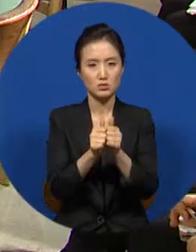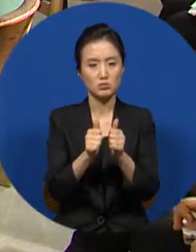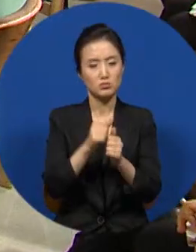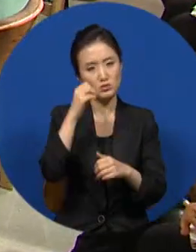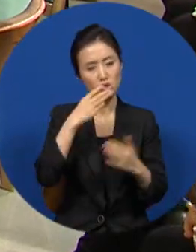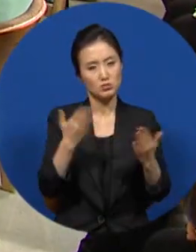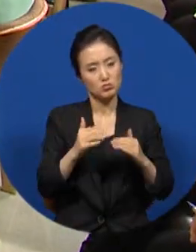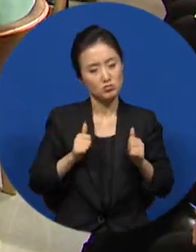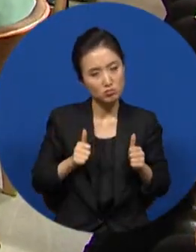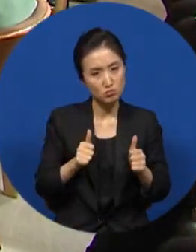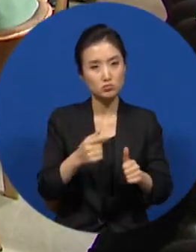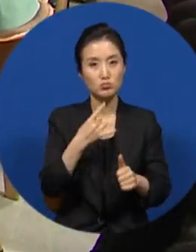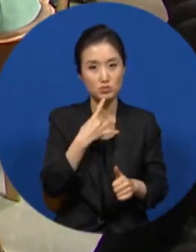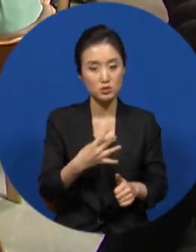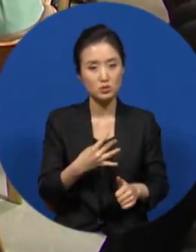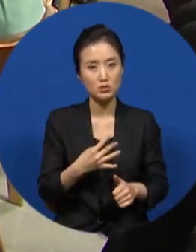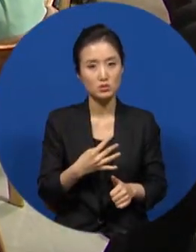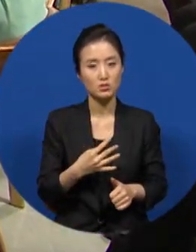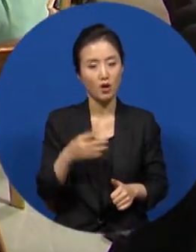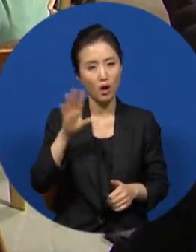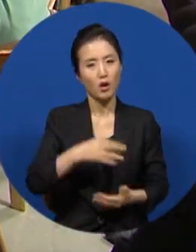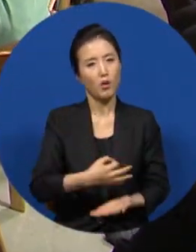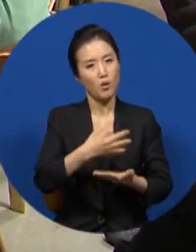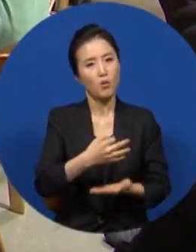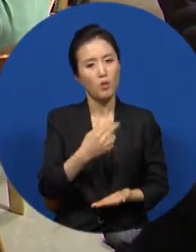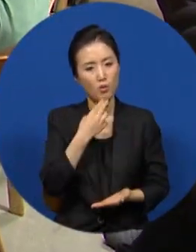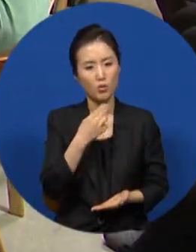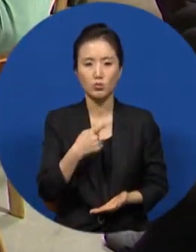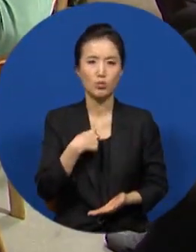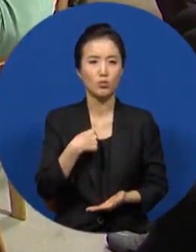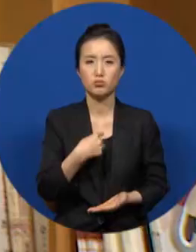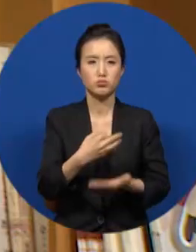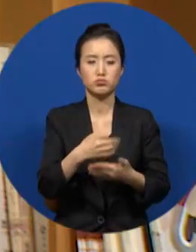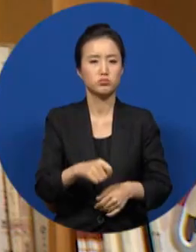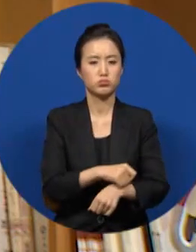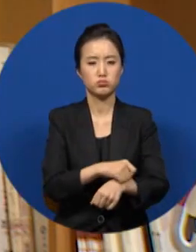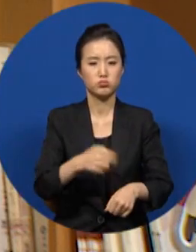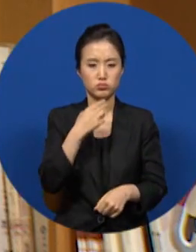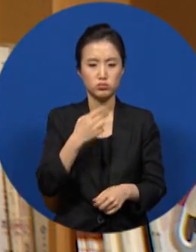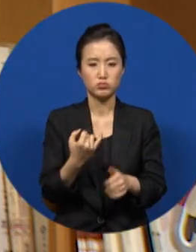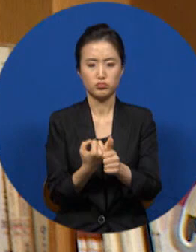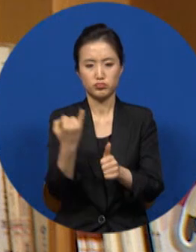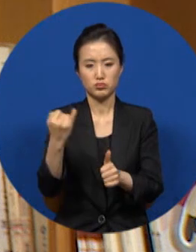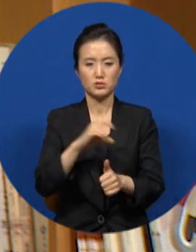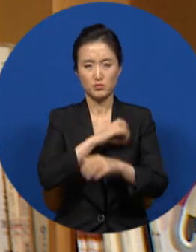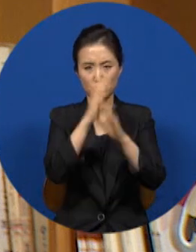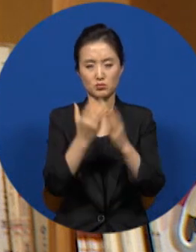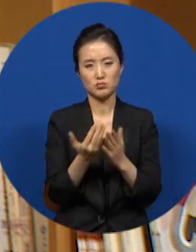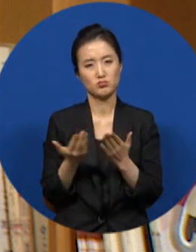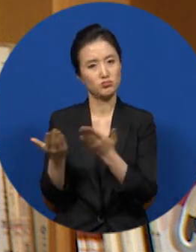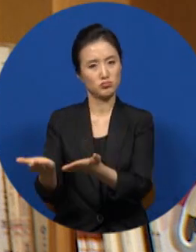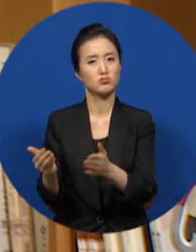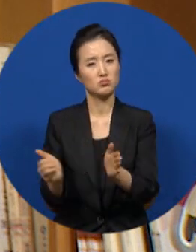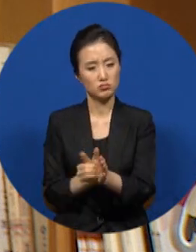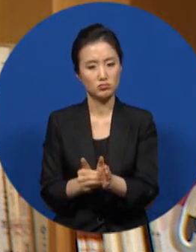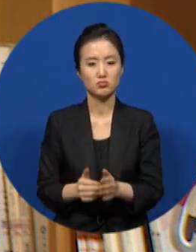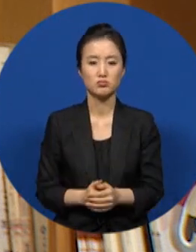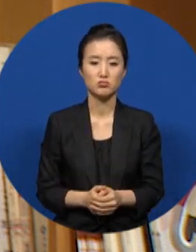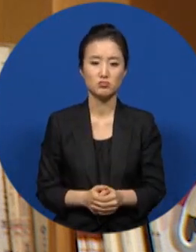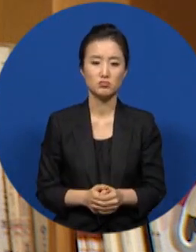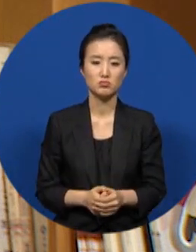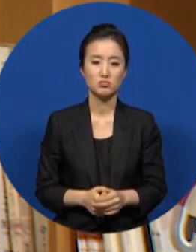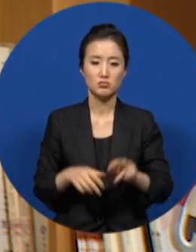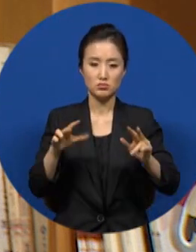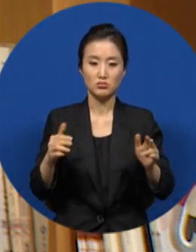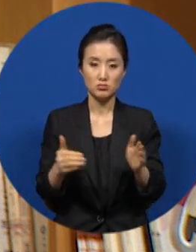했었더니 막 재산이 없어요. 저도 등기된 재산이 하나도 없습니다. 집사람 이름으로 다 했어요. 그리고 어느 날 갑자기 그동안 고생했다